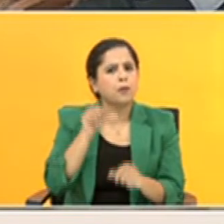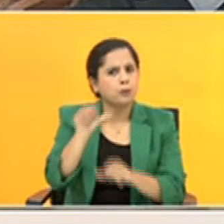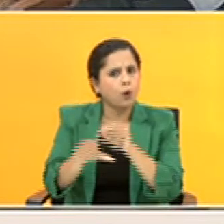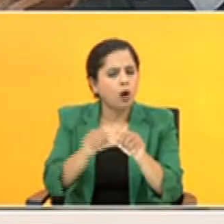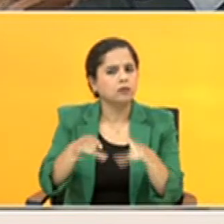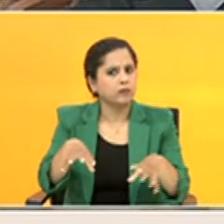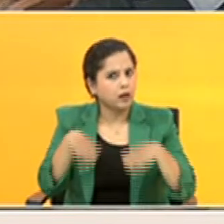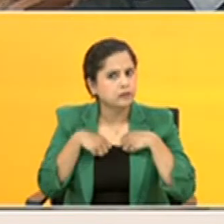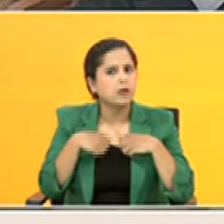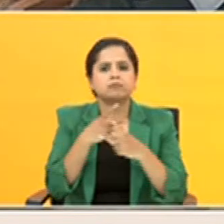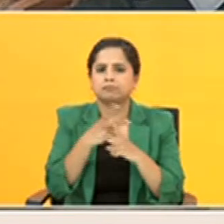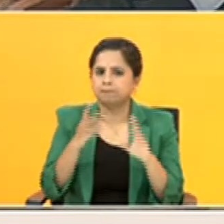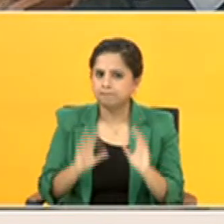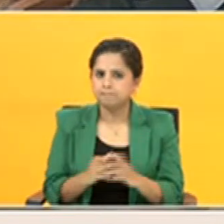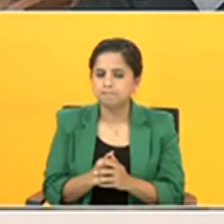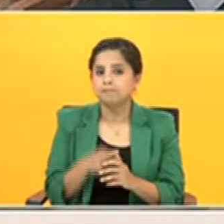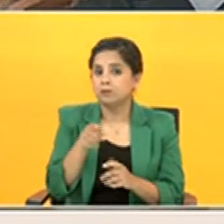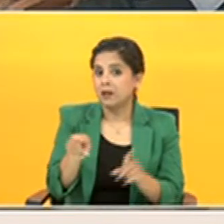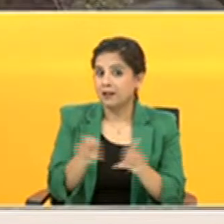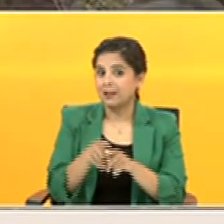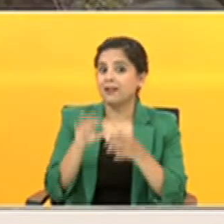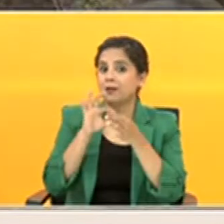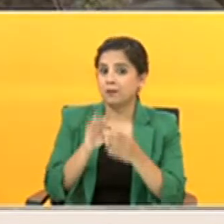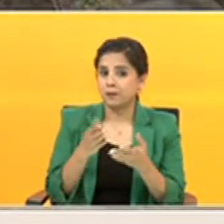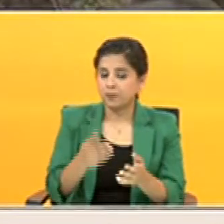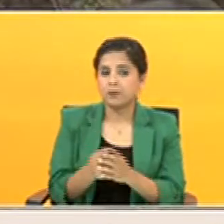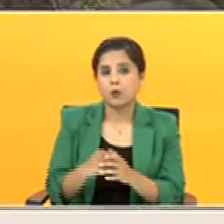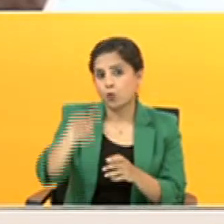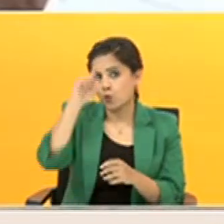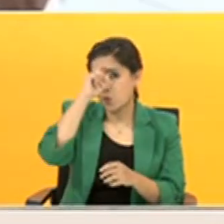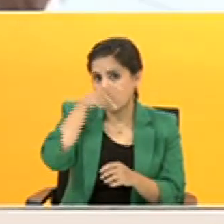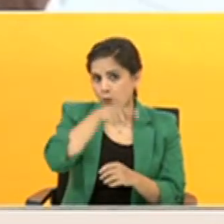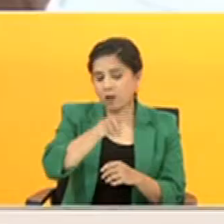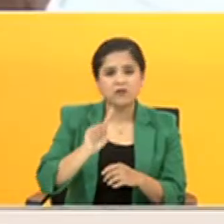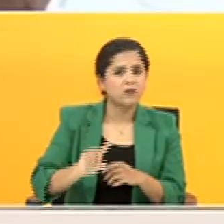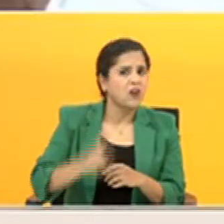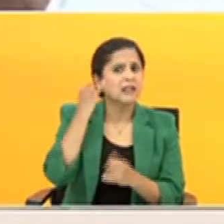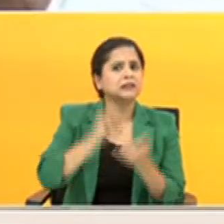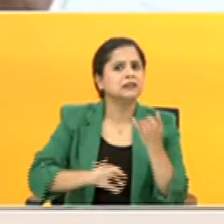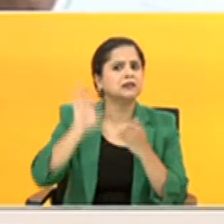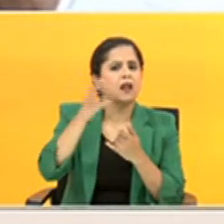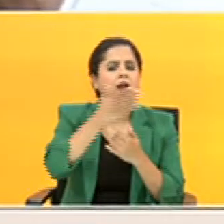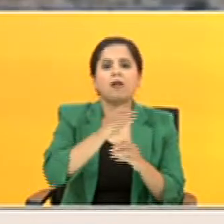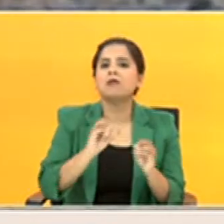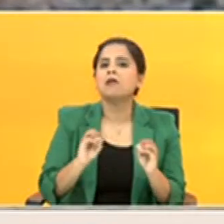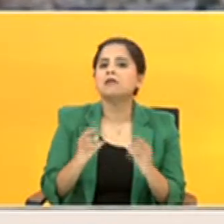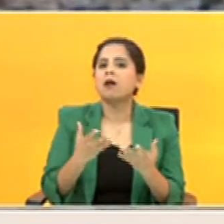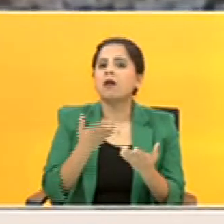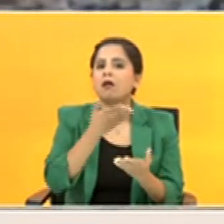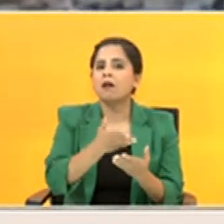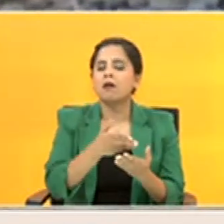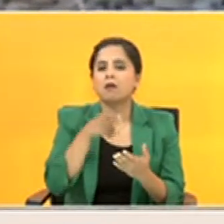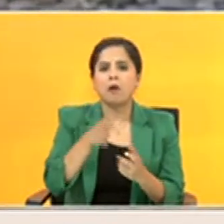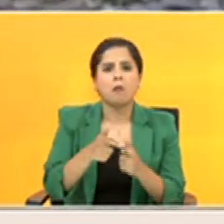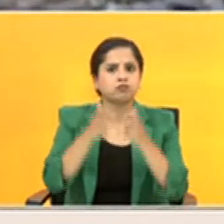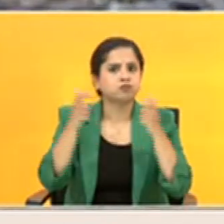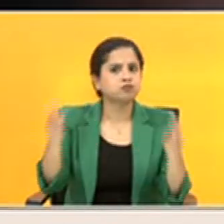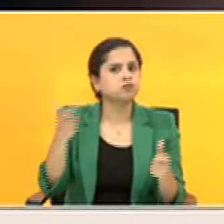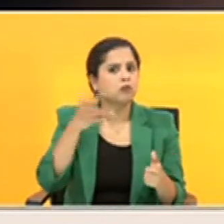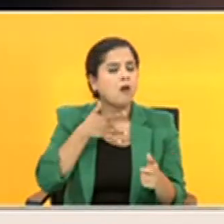गया। इसी दौरान गुजरात ऐसा पहला राज्य बना जहां बड़े पैमाने